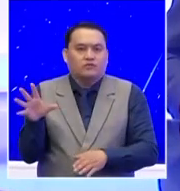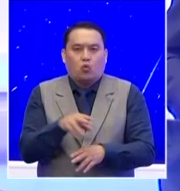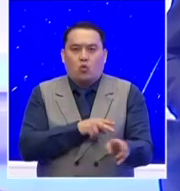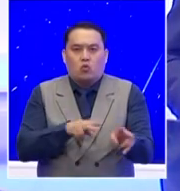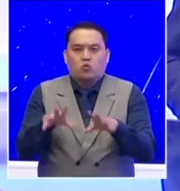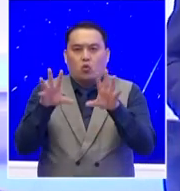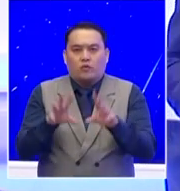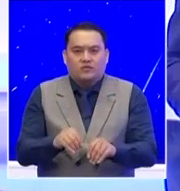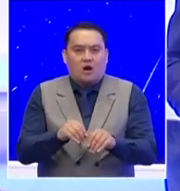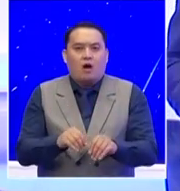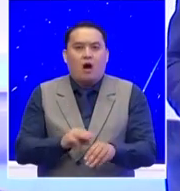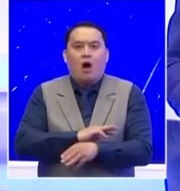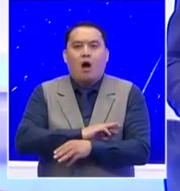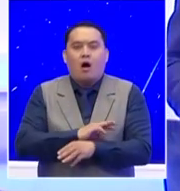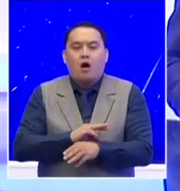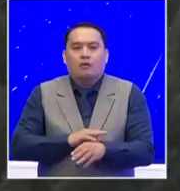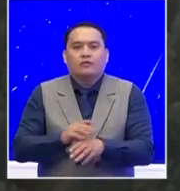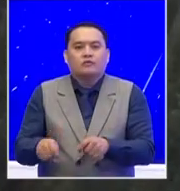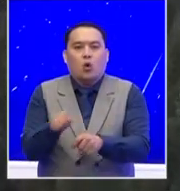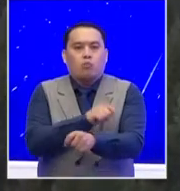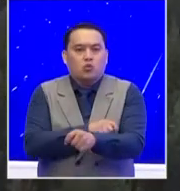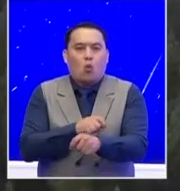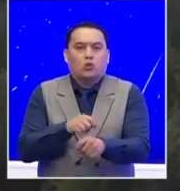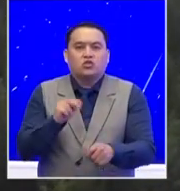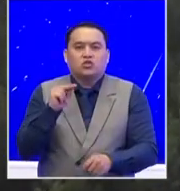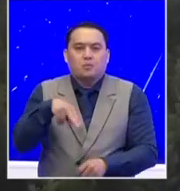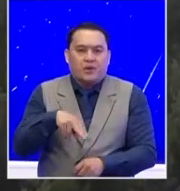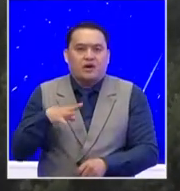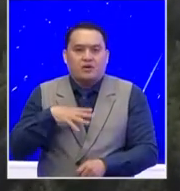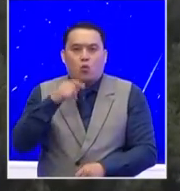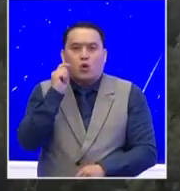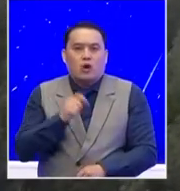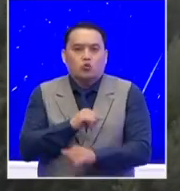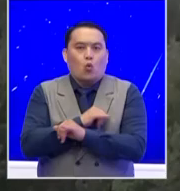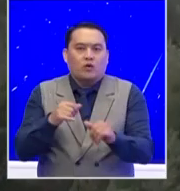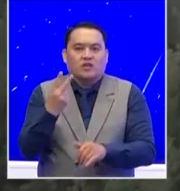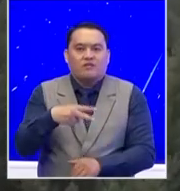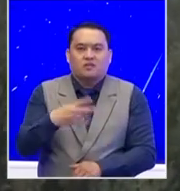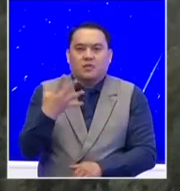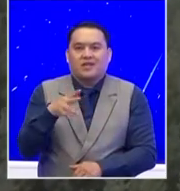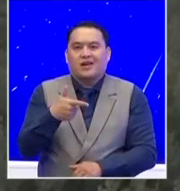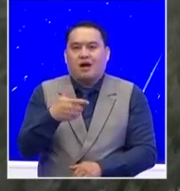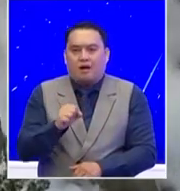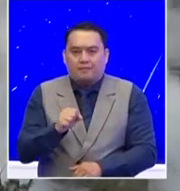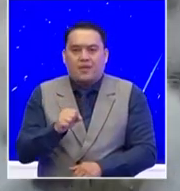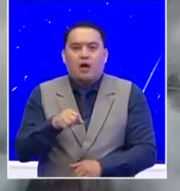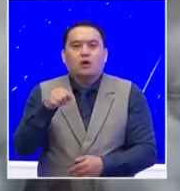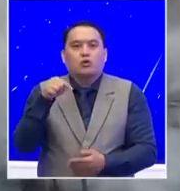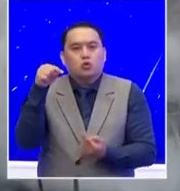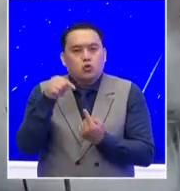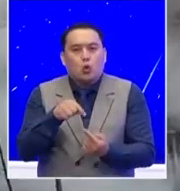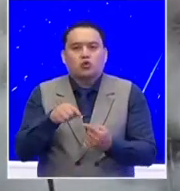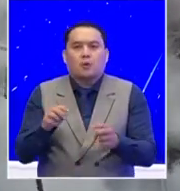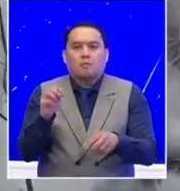контроль. Охваченная огнем площадь, по данным Государственной службы по чрезвычайным ситуациям, увеличилась до 25 гектаров. Точная